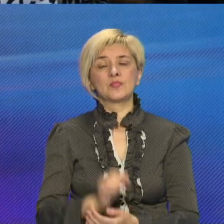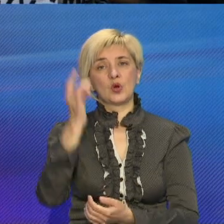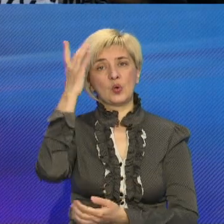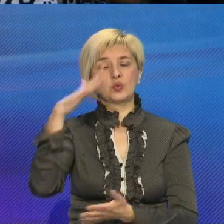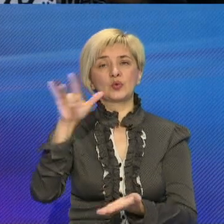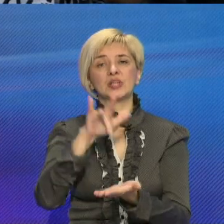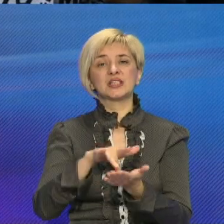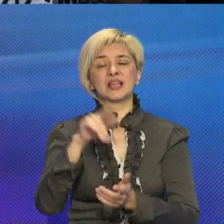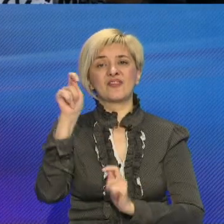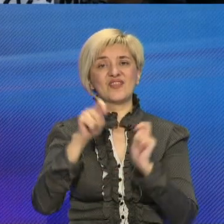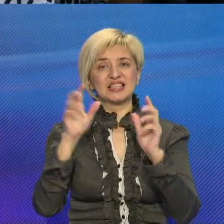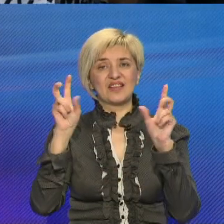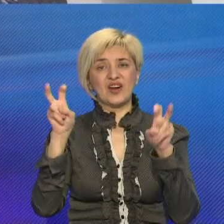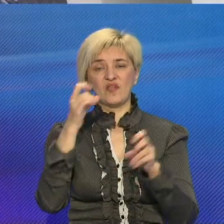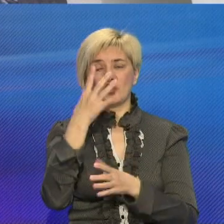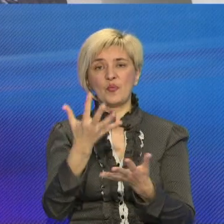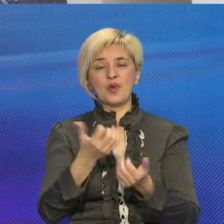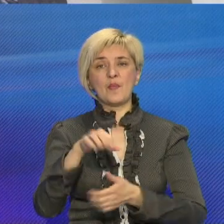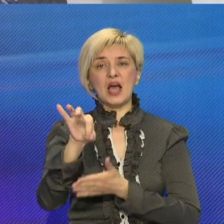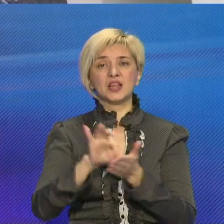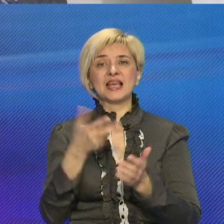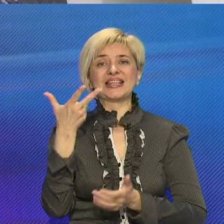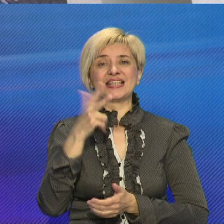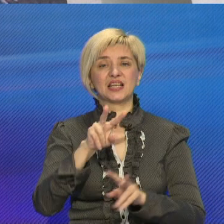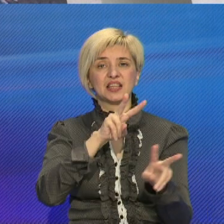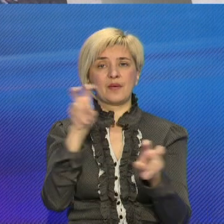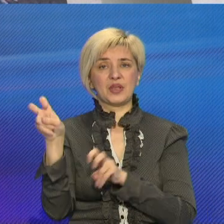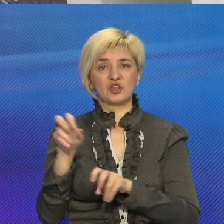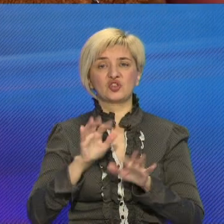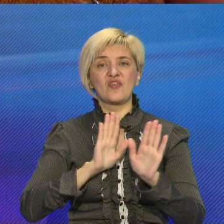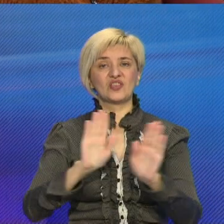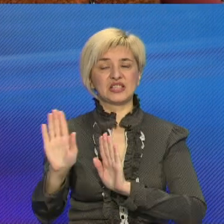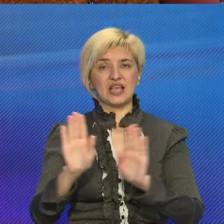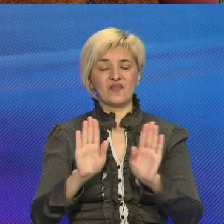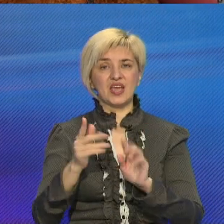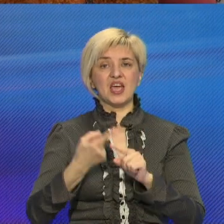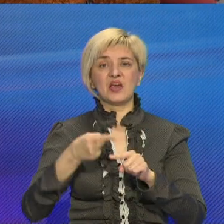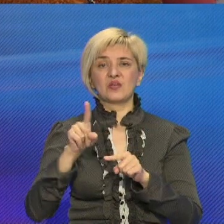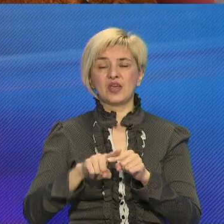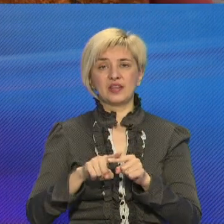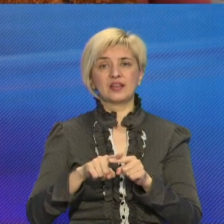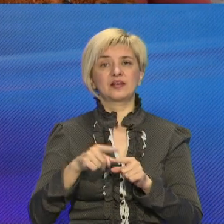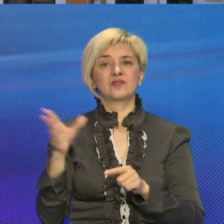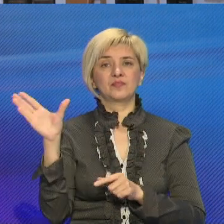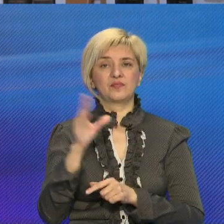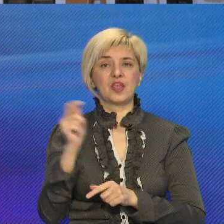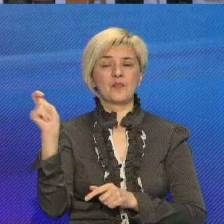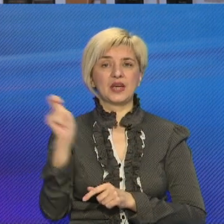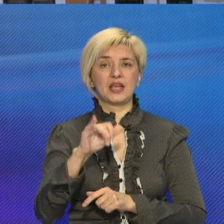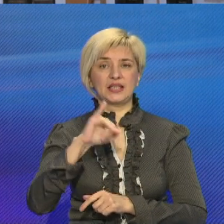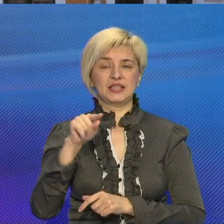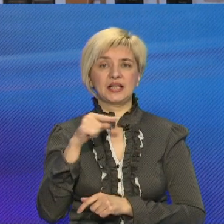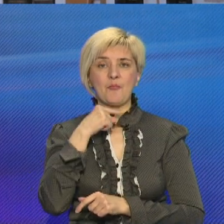Культурний центр фестивальний у Гродні приймає одразу три тематичні вистави. Усі вони у город над Ньоманом приїхали з